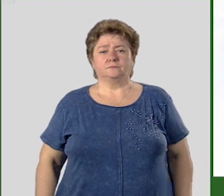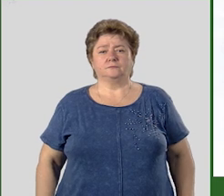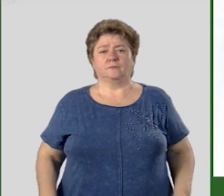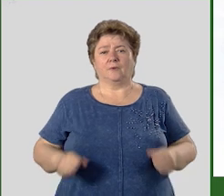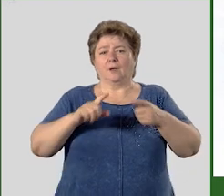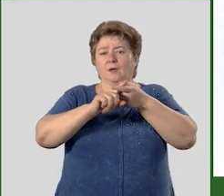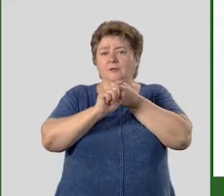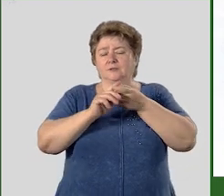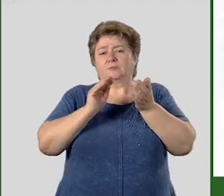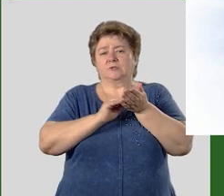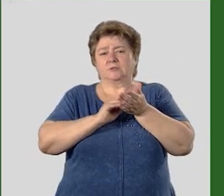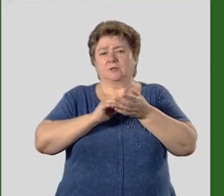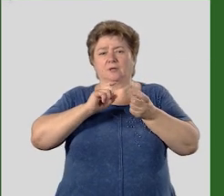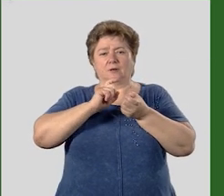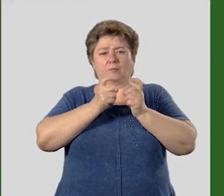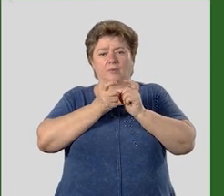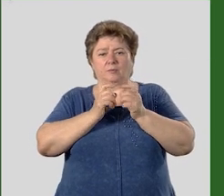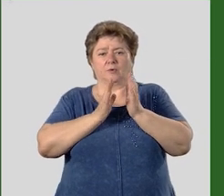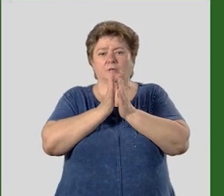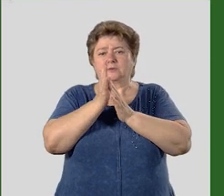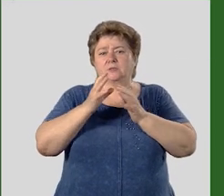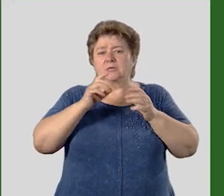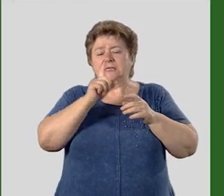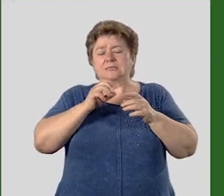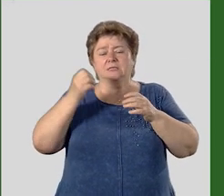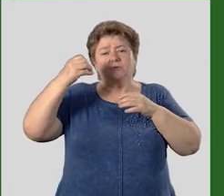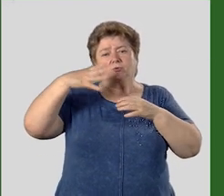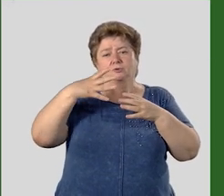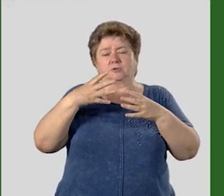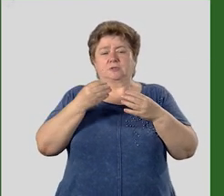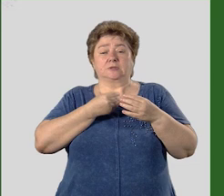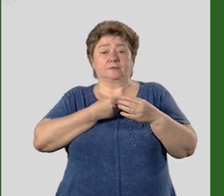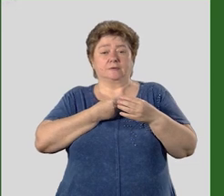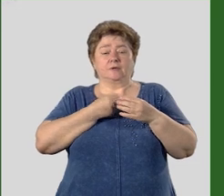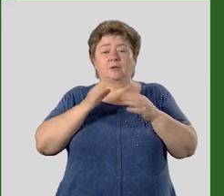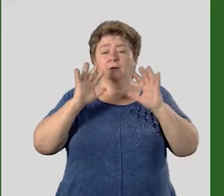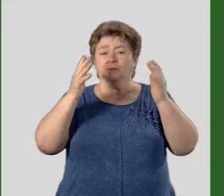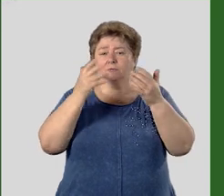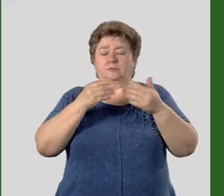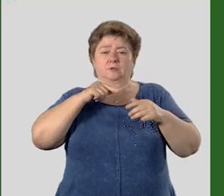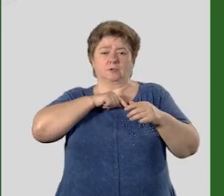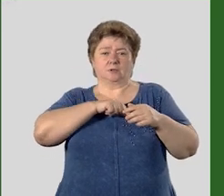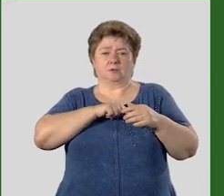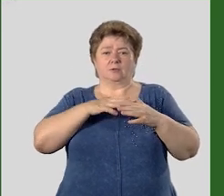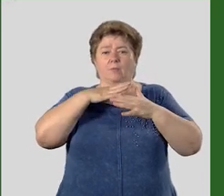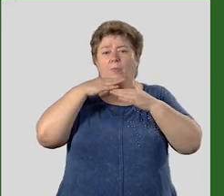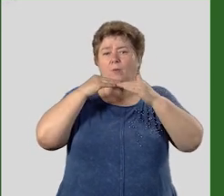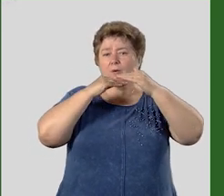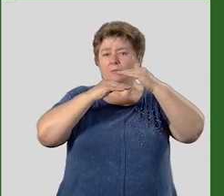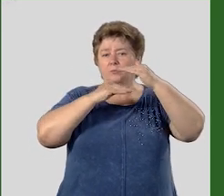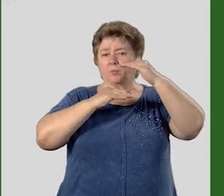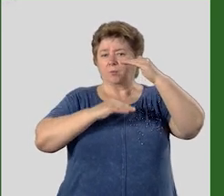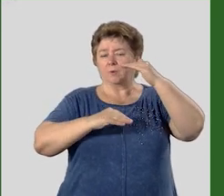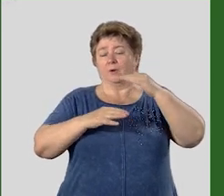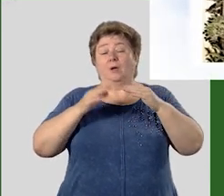В связи с постоянной борьбой растений за солнечный свет для таких лесов характерна